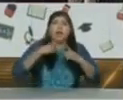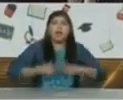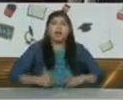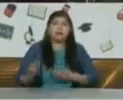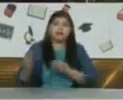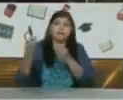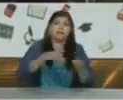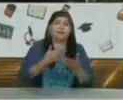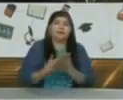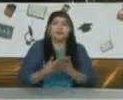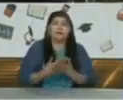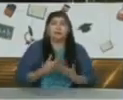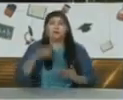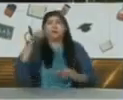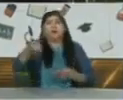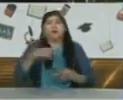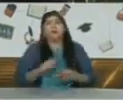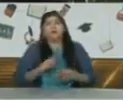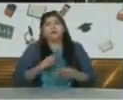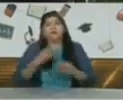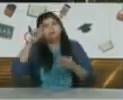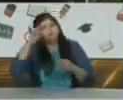है और इसके लिए